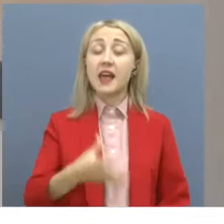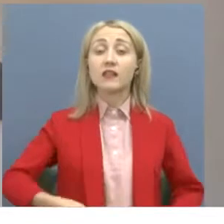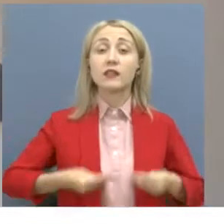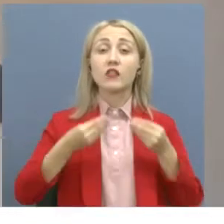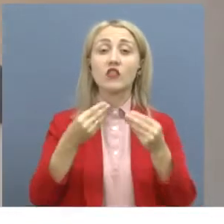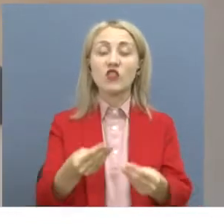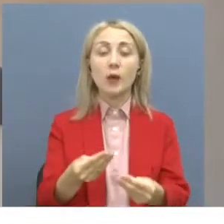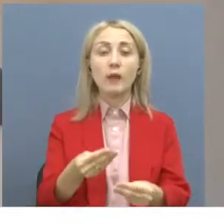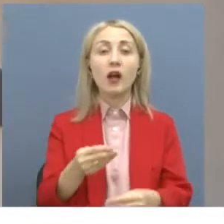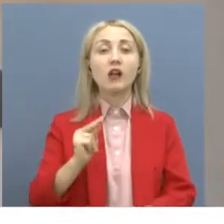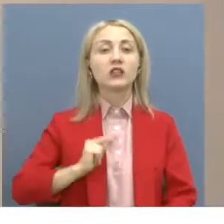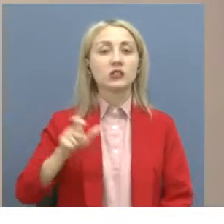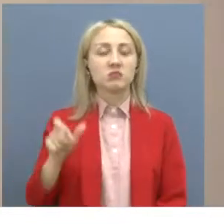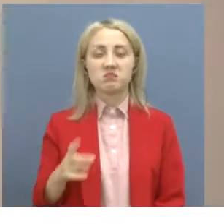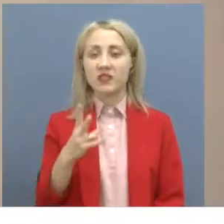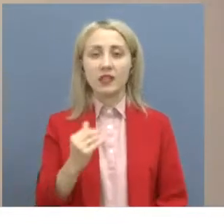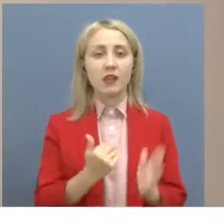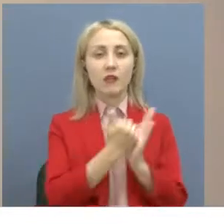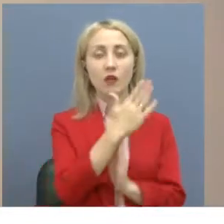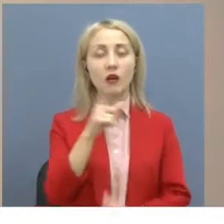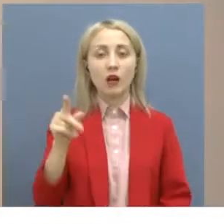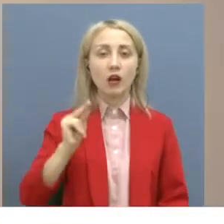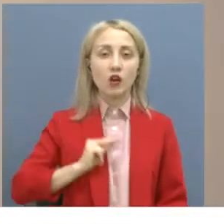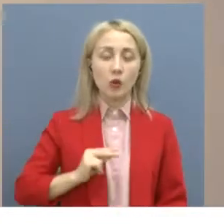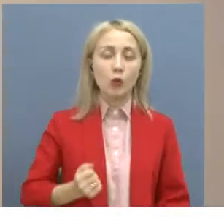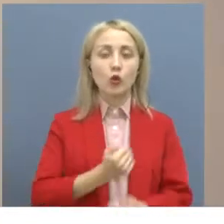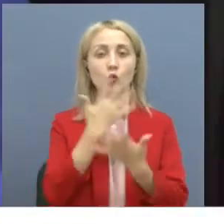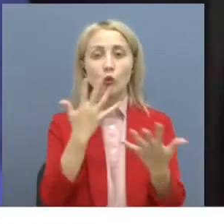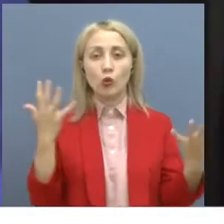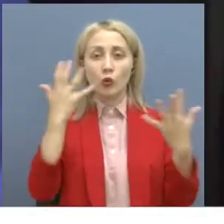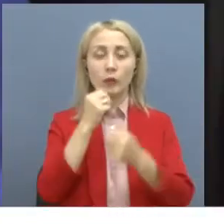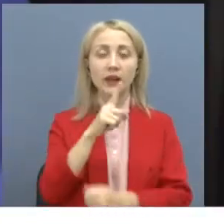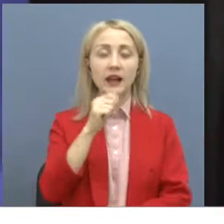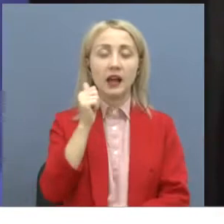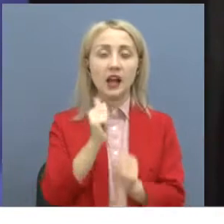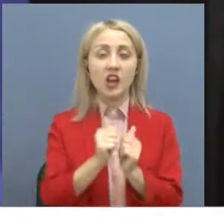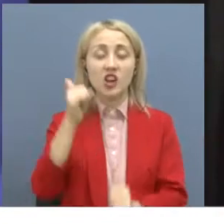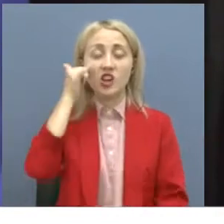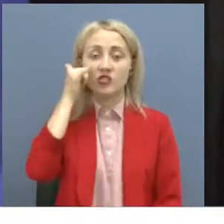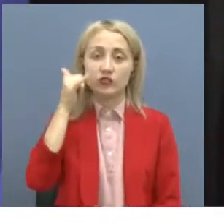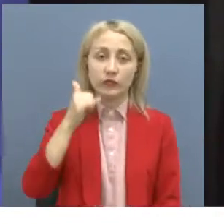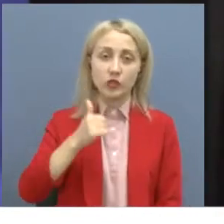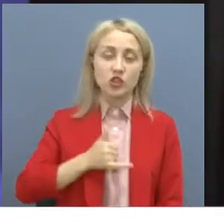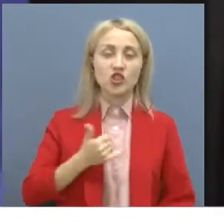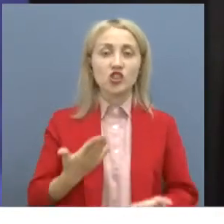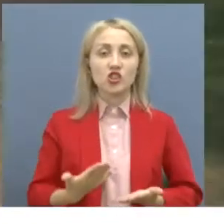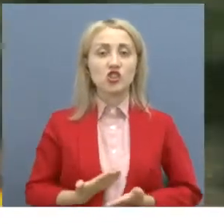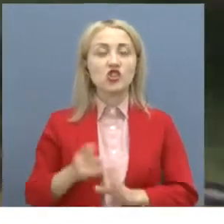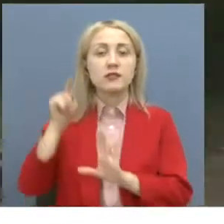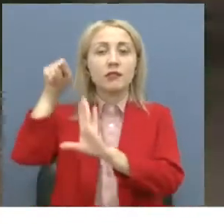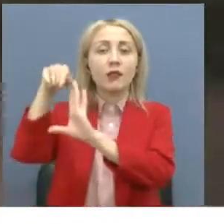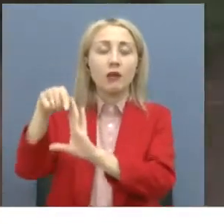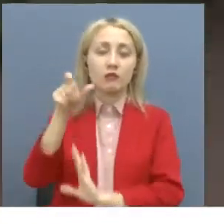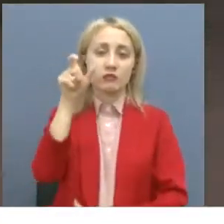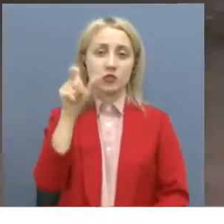береді. Нөмірлері 72 32 86 26 47 48. Індеттің қақ ортасында жүрген жедел көмек